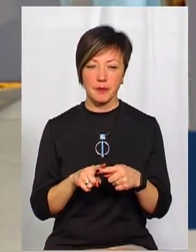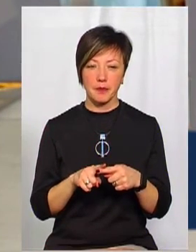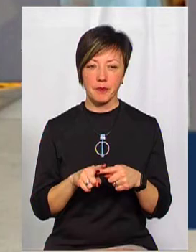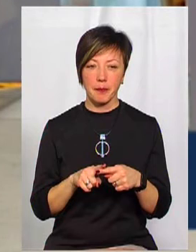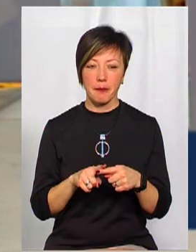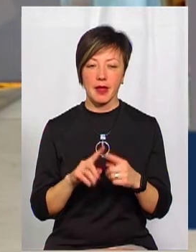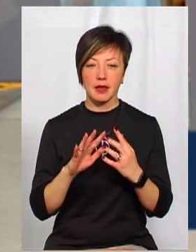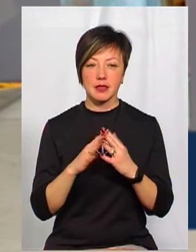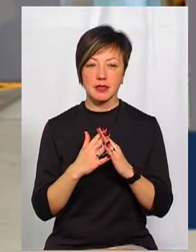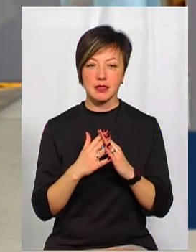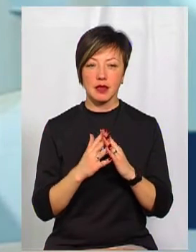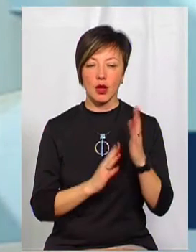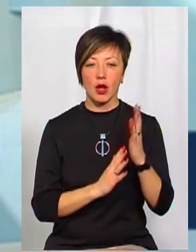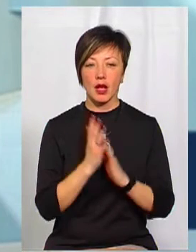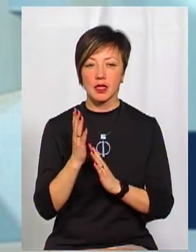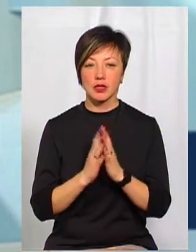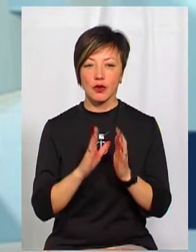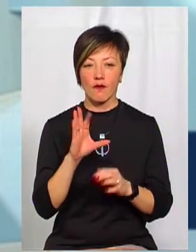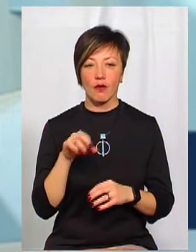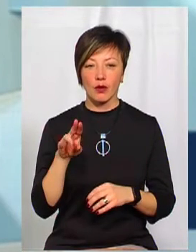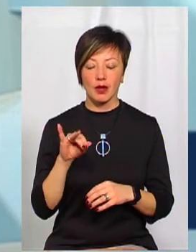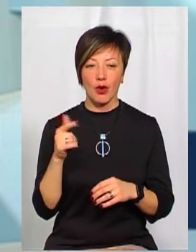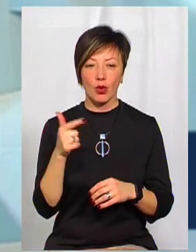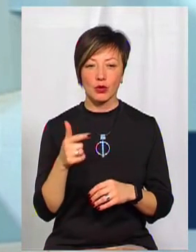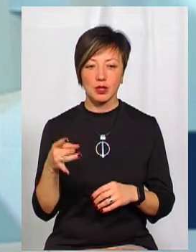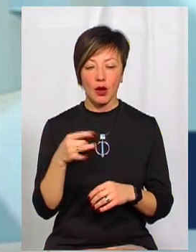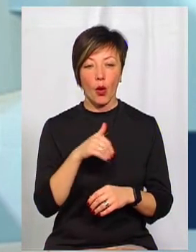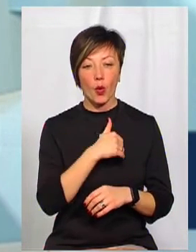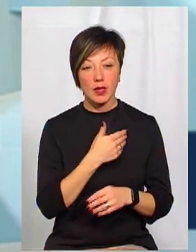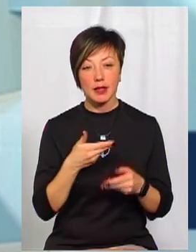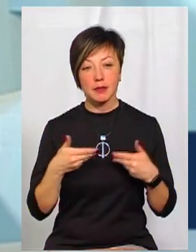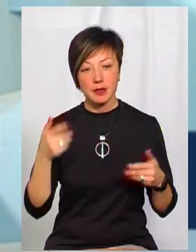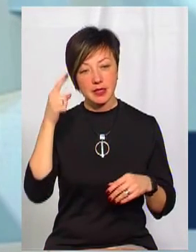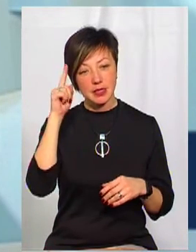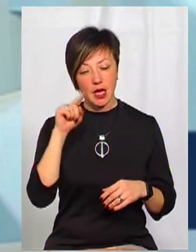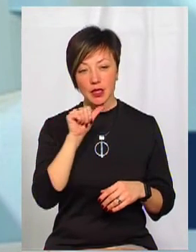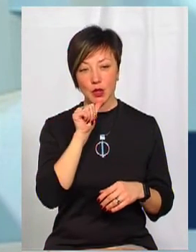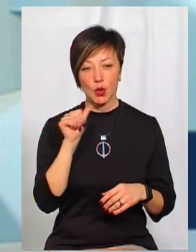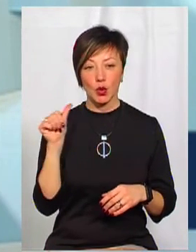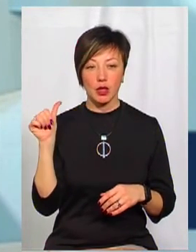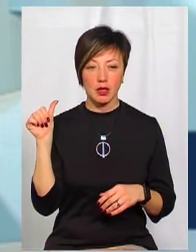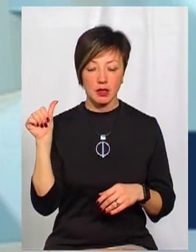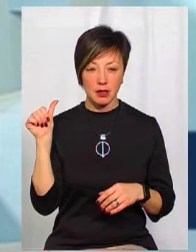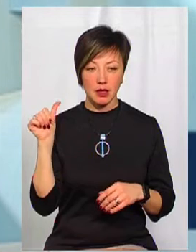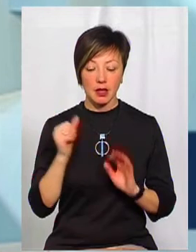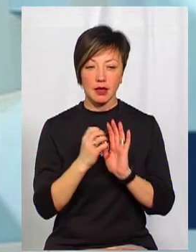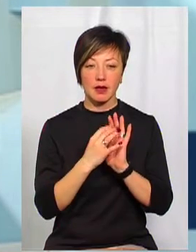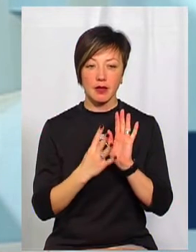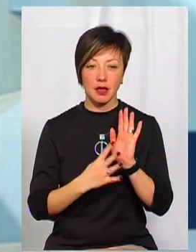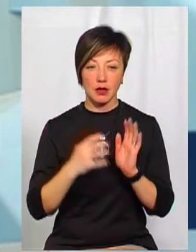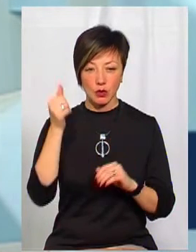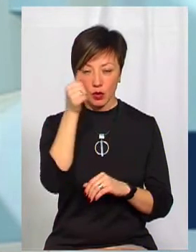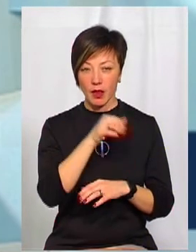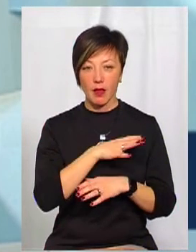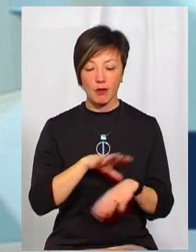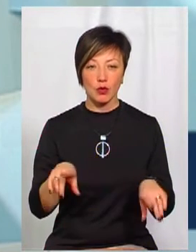Добрий вечір. Це лісоводи, городовського району. Ви хотіли б не знати, що рік, в 19-му році